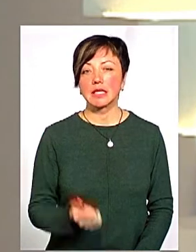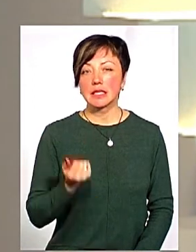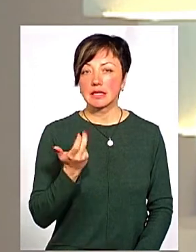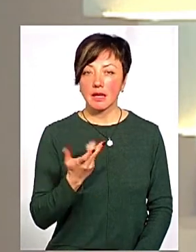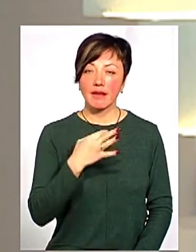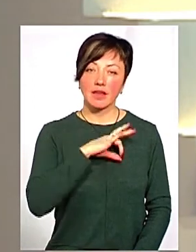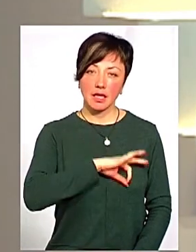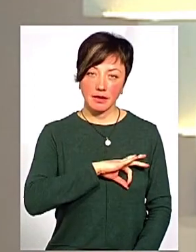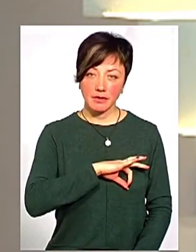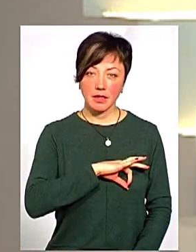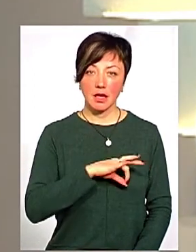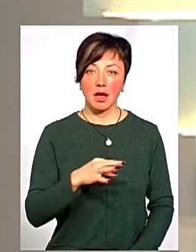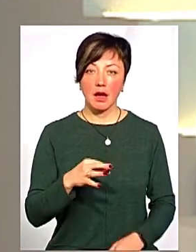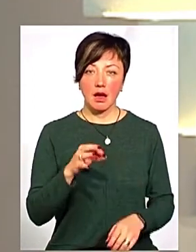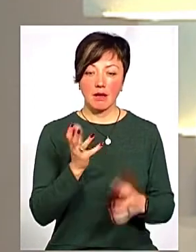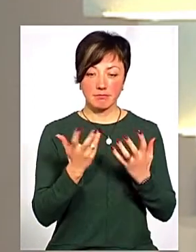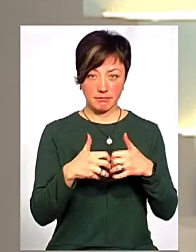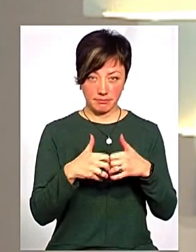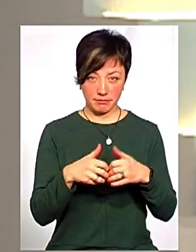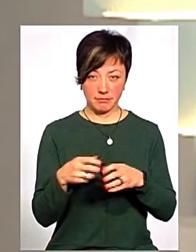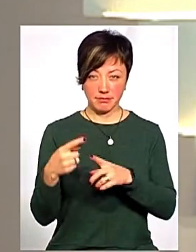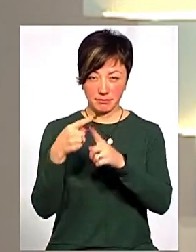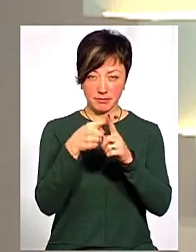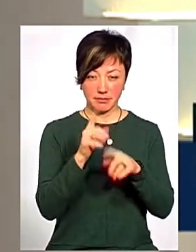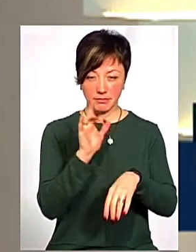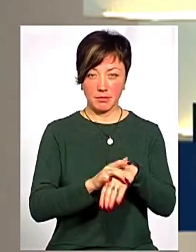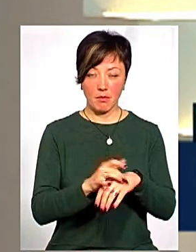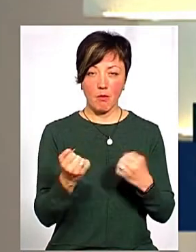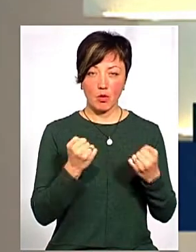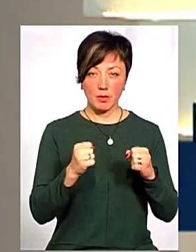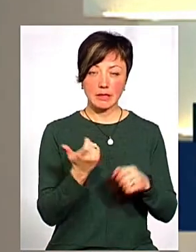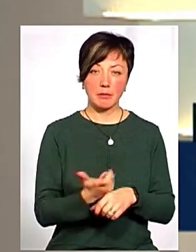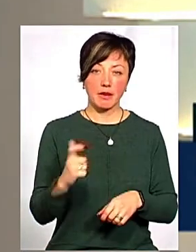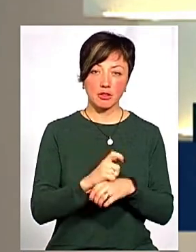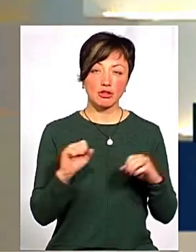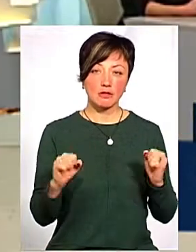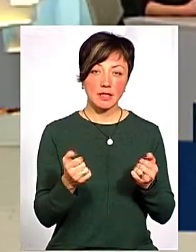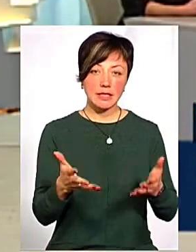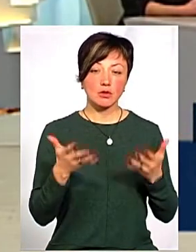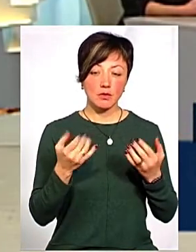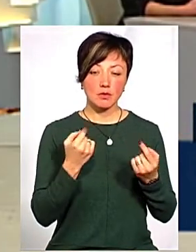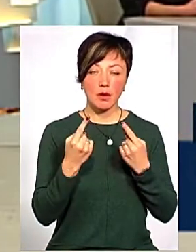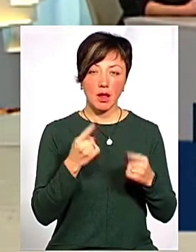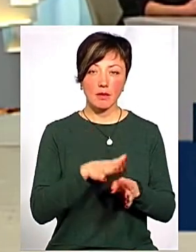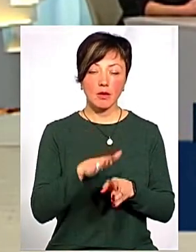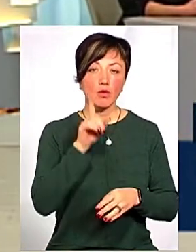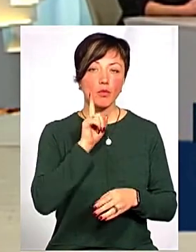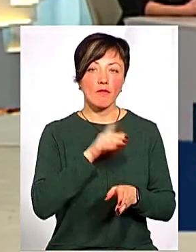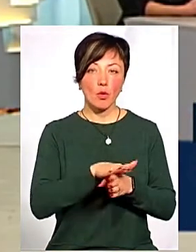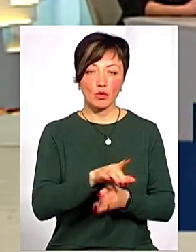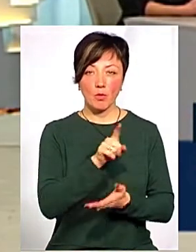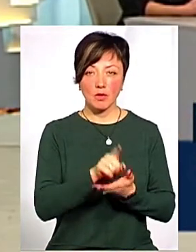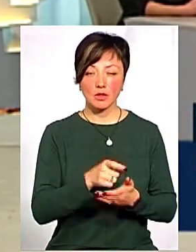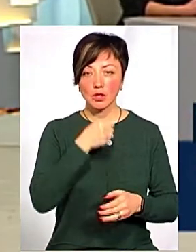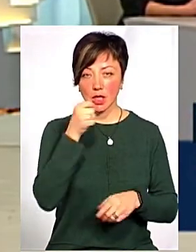Наскільки ефективні лазерні радари у боротьбі із перевищенням швидкості, з'ясовуємо нині із тимчасово виконуючої обов'язки